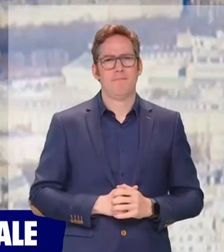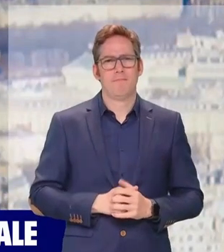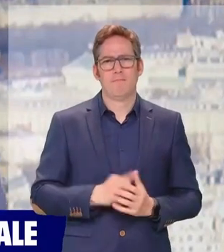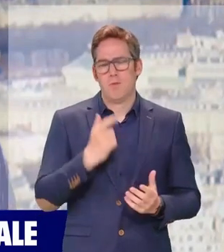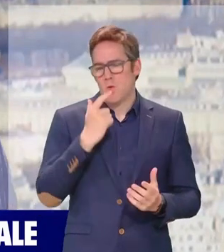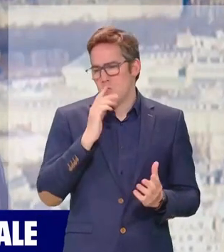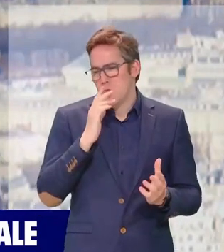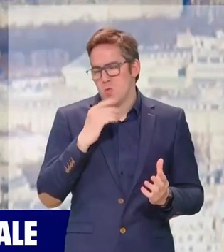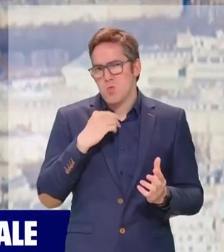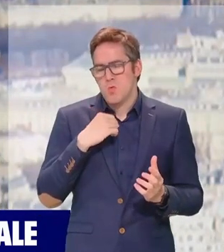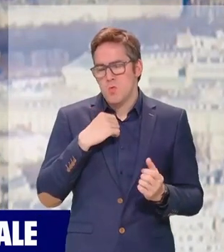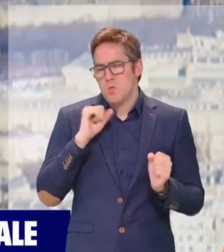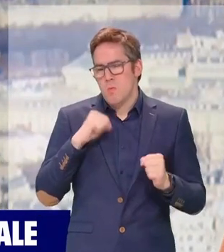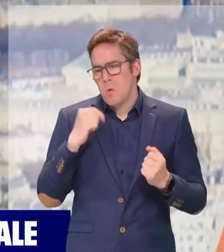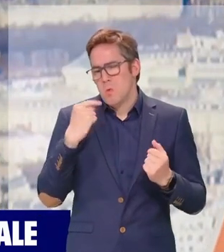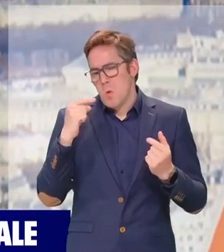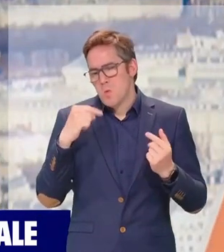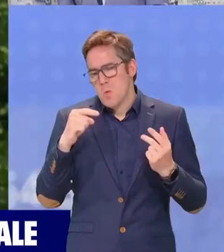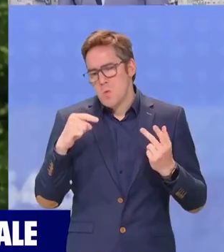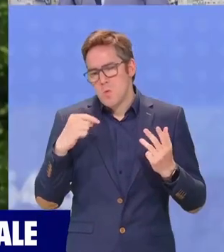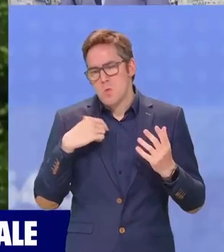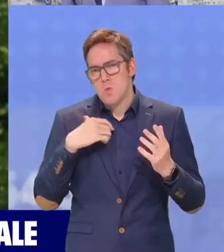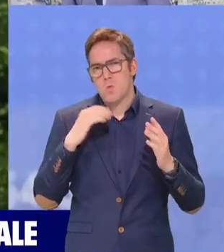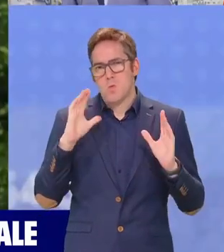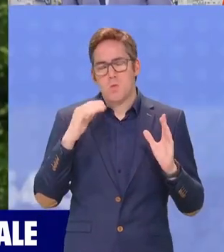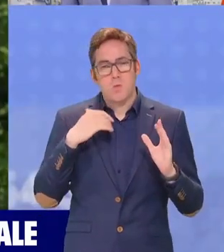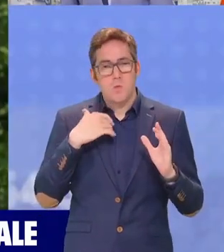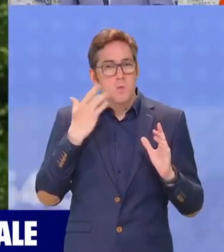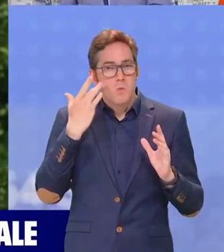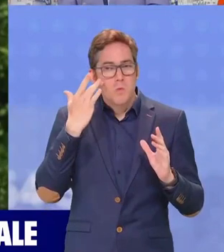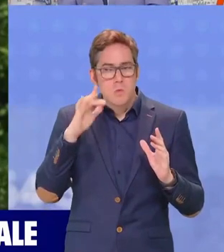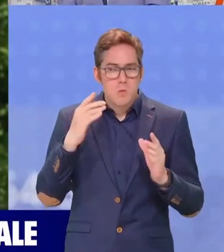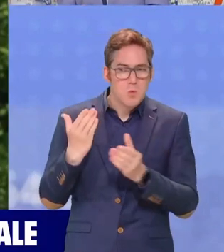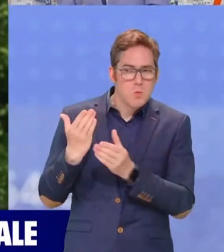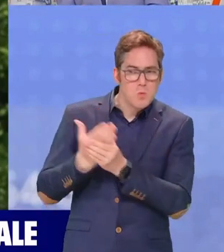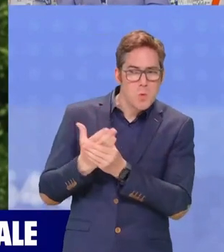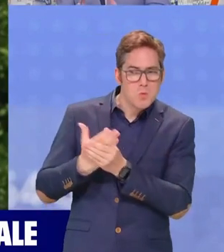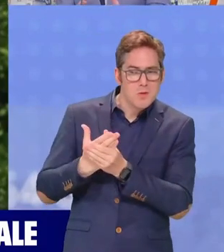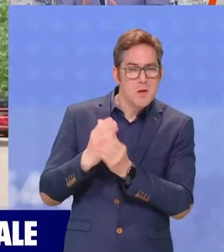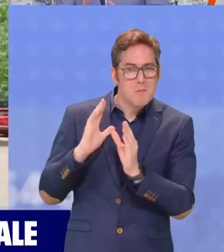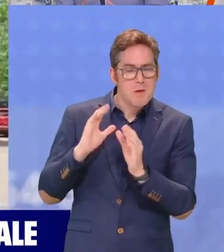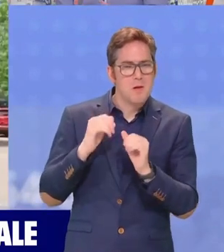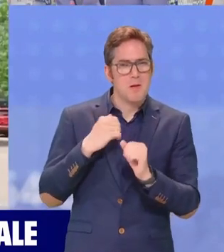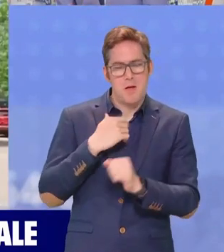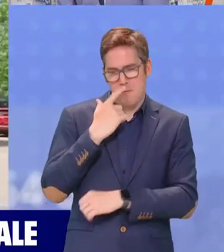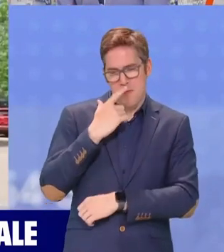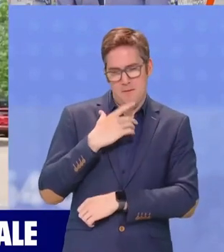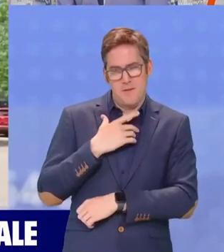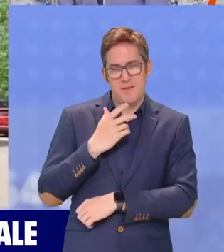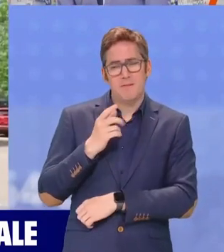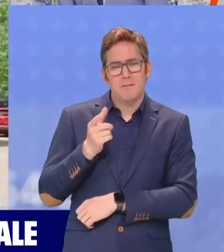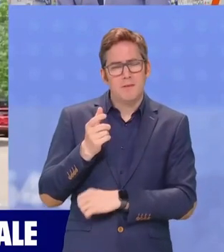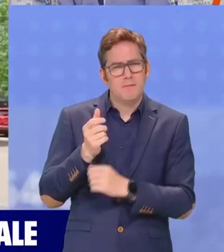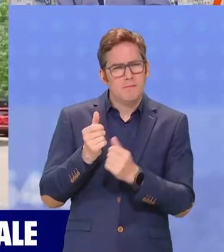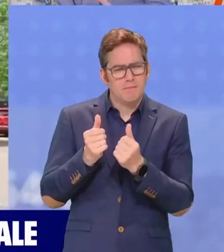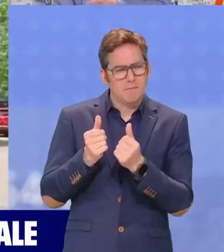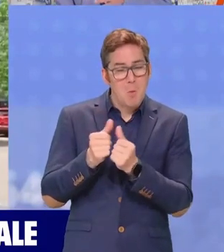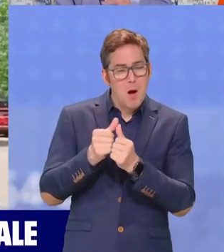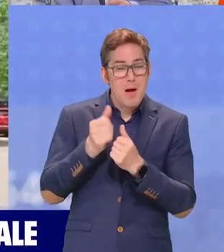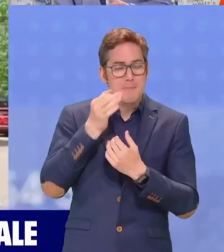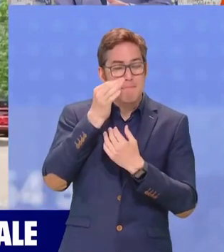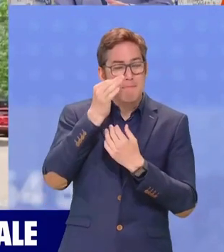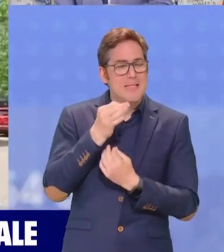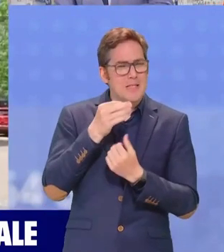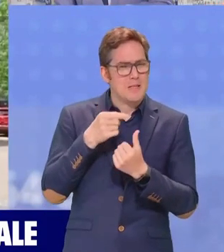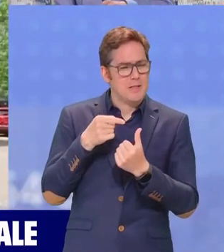ne m'aventurerai pas à le dire étant donné que je n'ai pas accès au dossier tout dépend effectivement des faits exactement qu'il a commis et